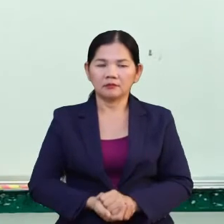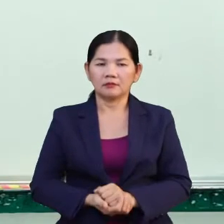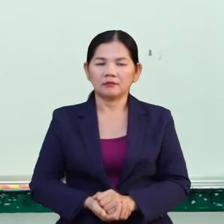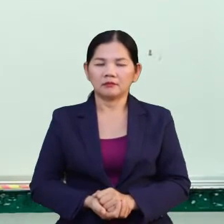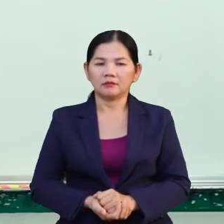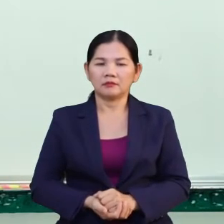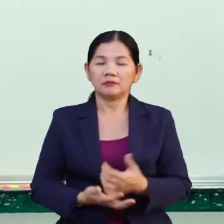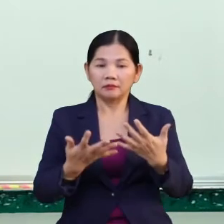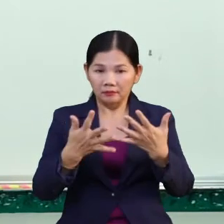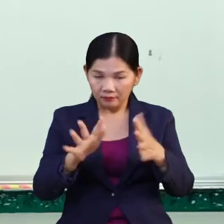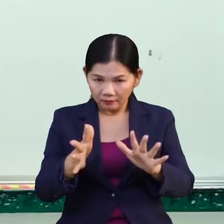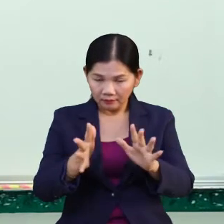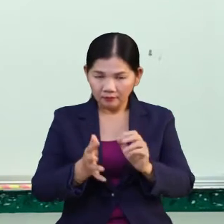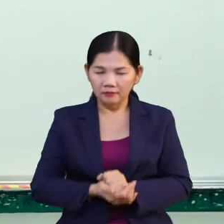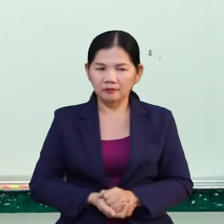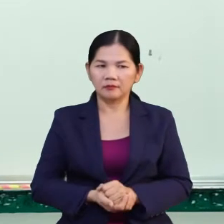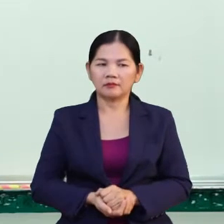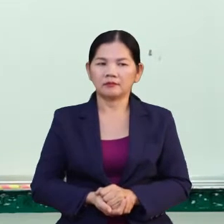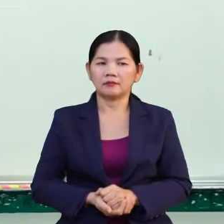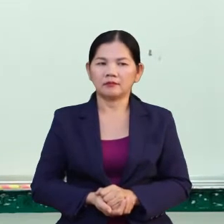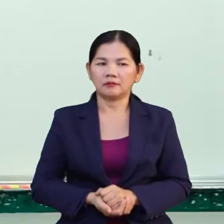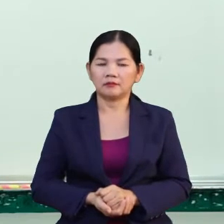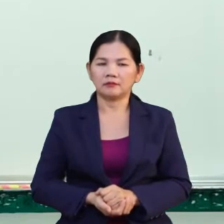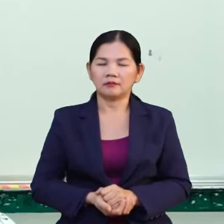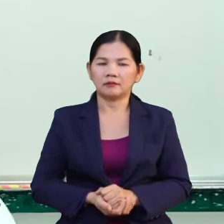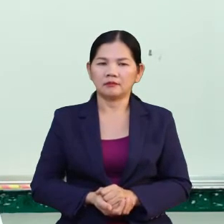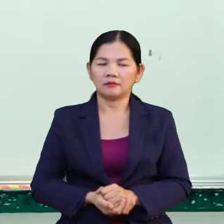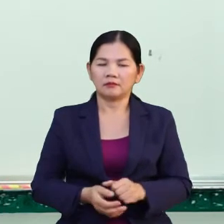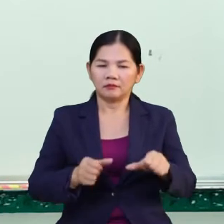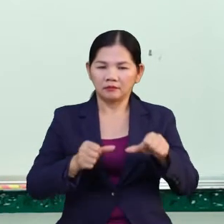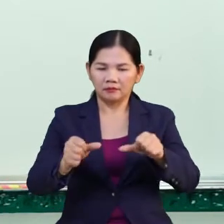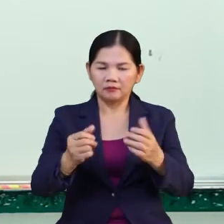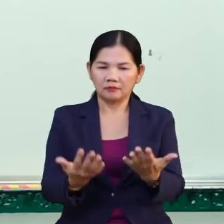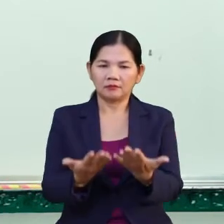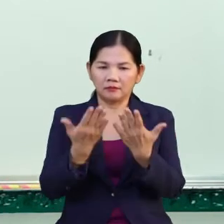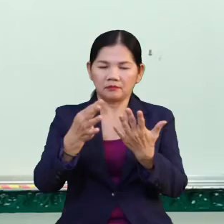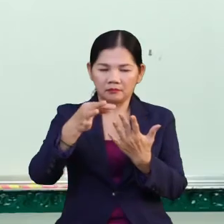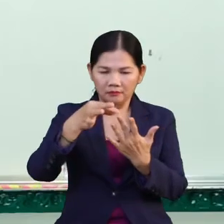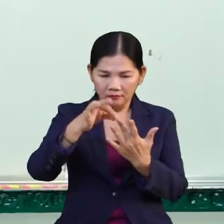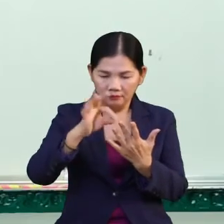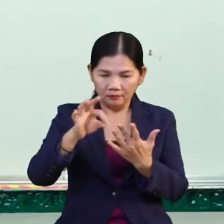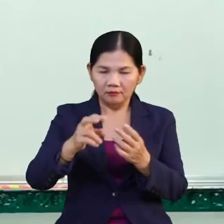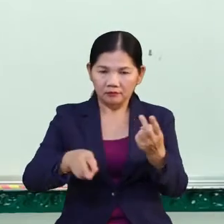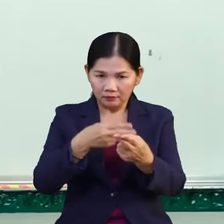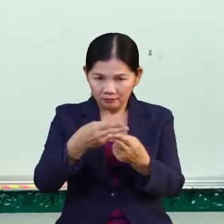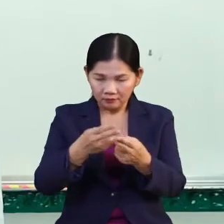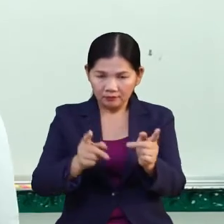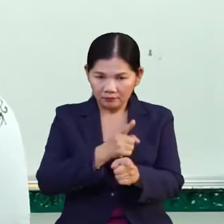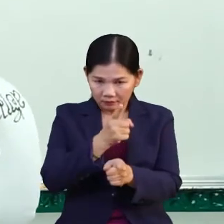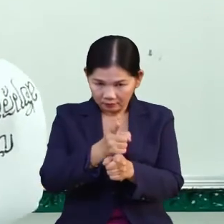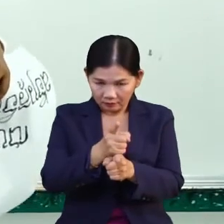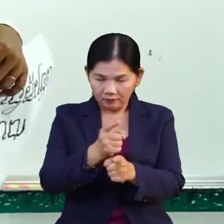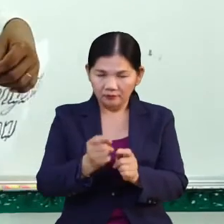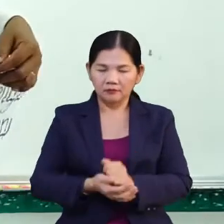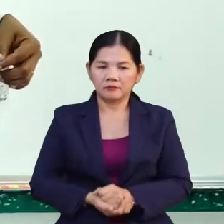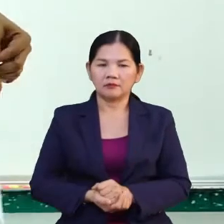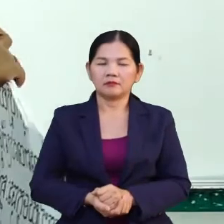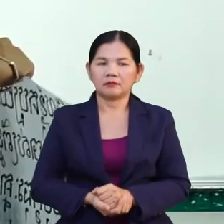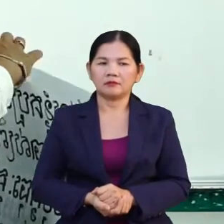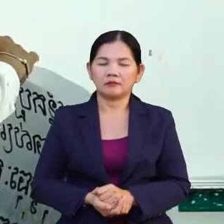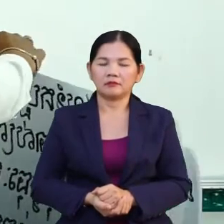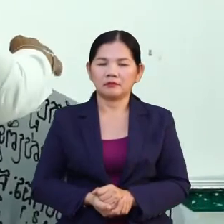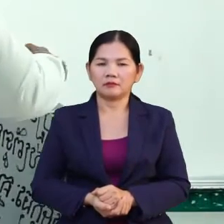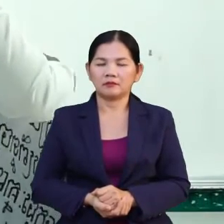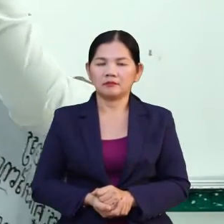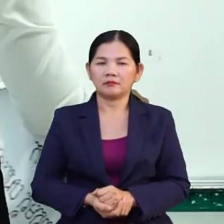ចារួចរាល់ទាំងអស់គ្នាហើយកូនណាចាអញ្ចឹងឥឡូវយើងមកទៀងទាត់ចម្លើយទាំងអស់គ្នាថាតើការឆ្លើយរបស់កូនត្រឹមត្រូវដែរឬទេណាកូនណាតោះចាប់ដើ